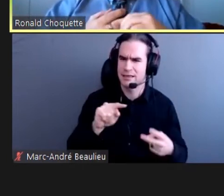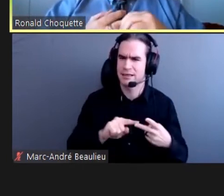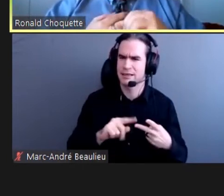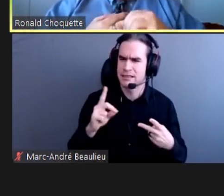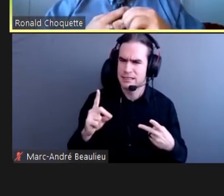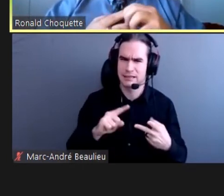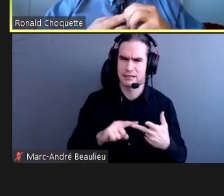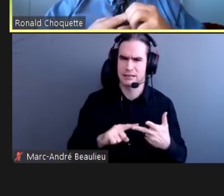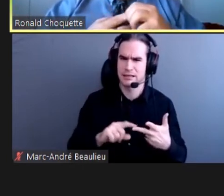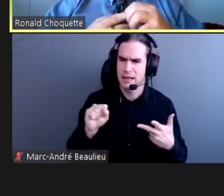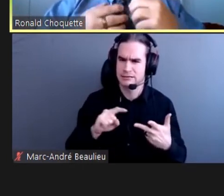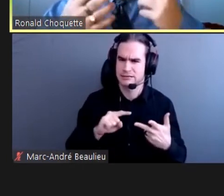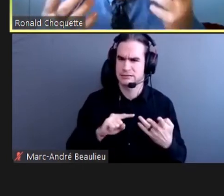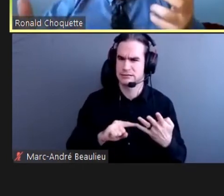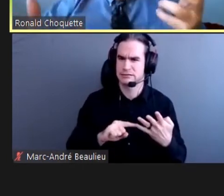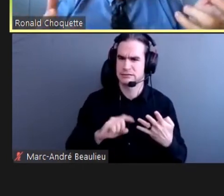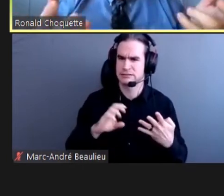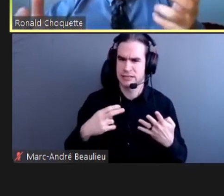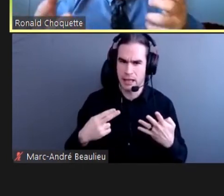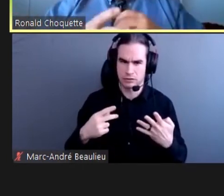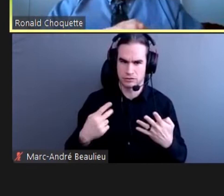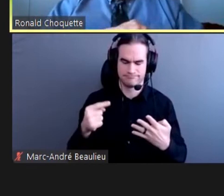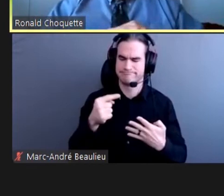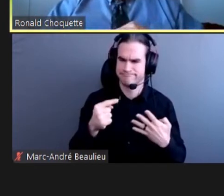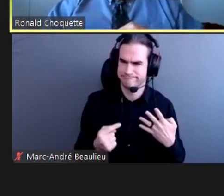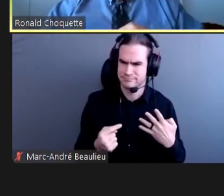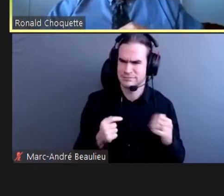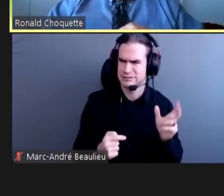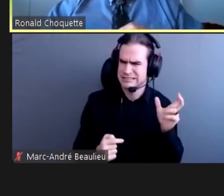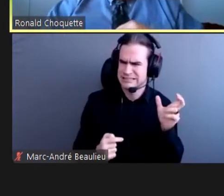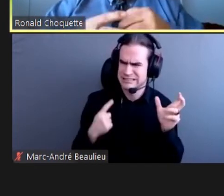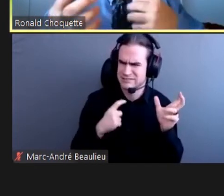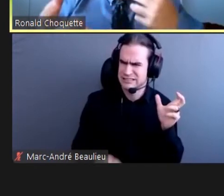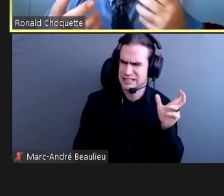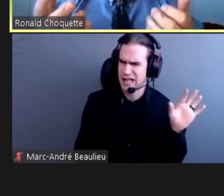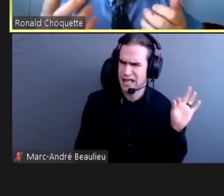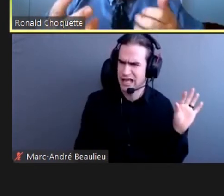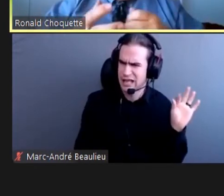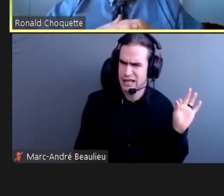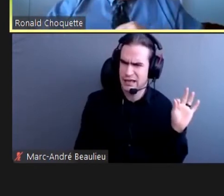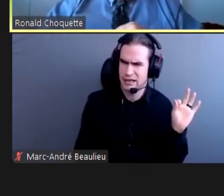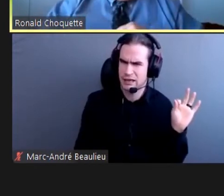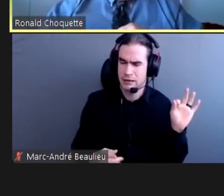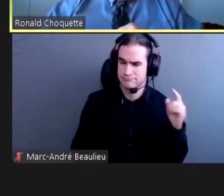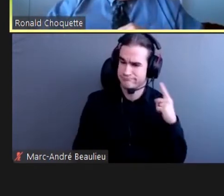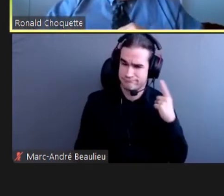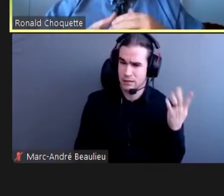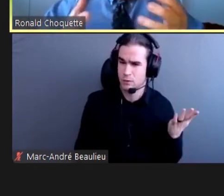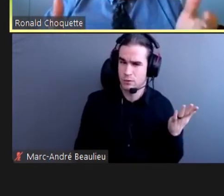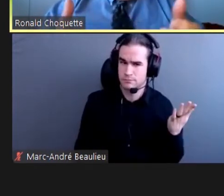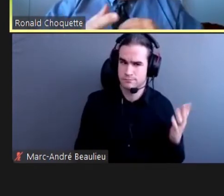les D, les S, les CH. Souvent, c'est là que les problèmes vont survenir parce que ces personnes n'entendent pas ces